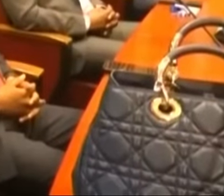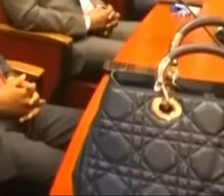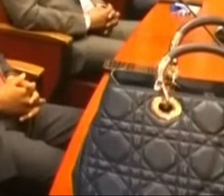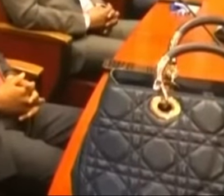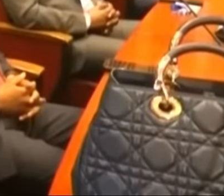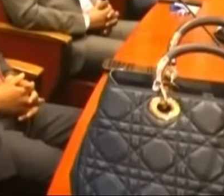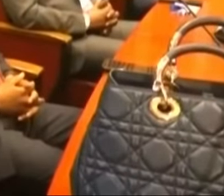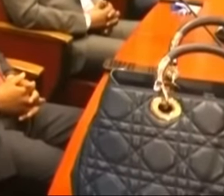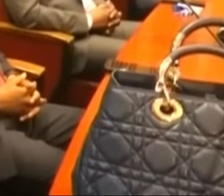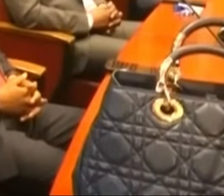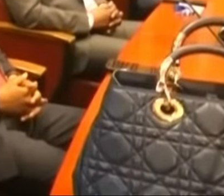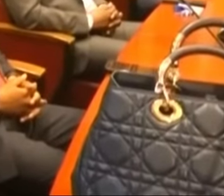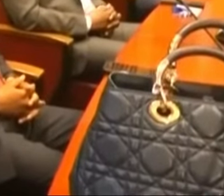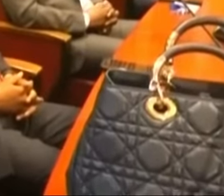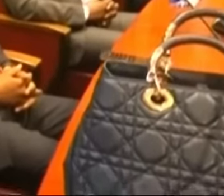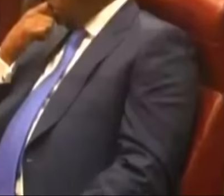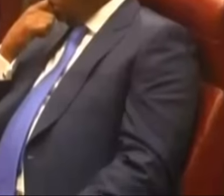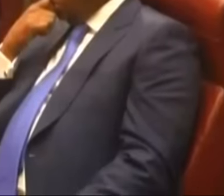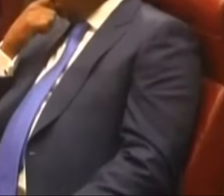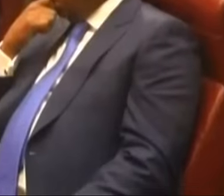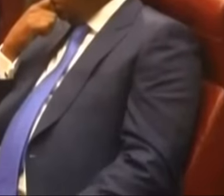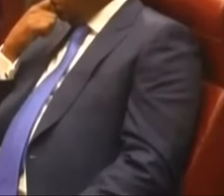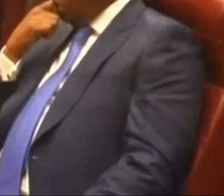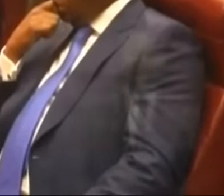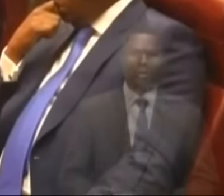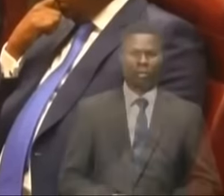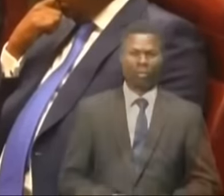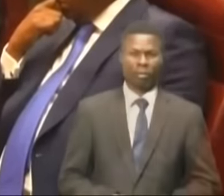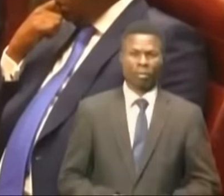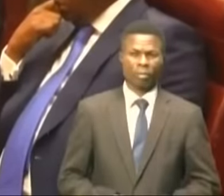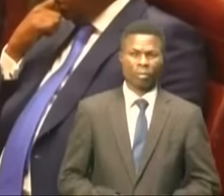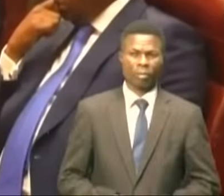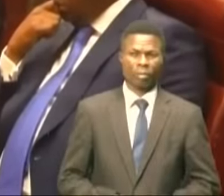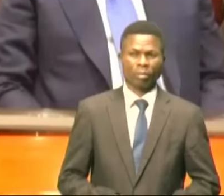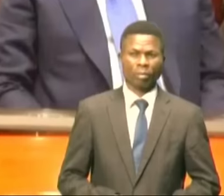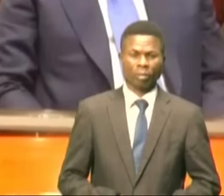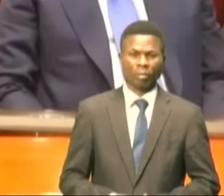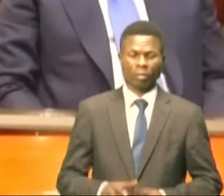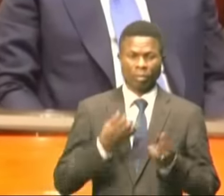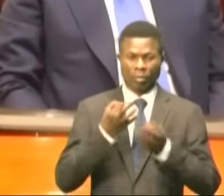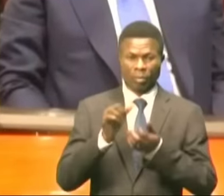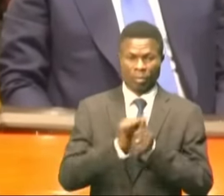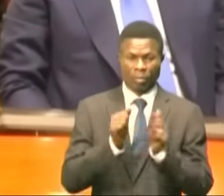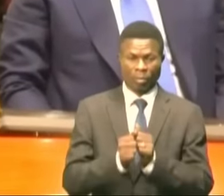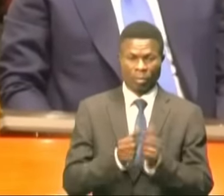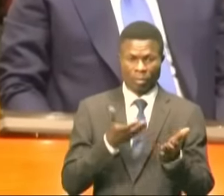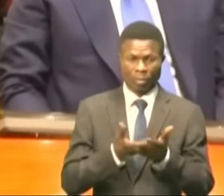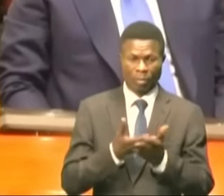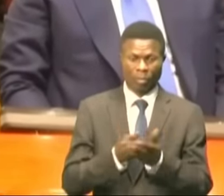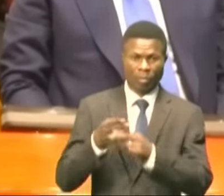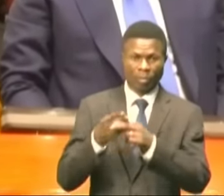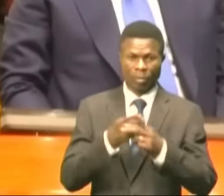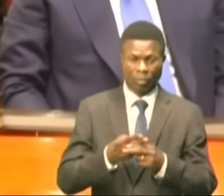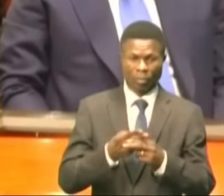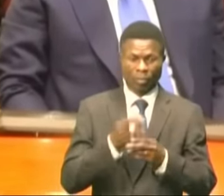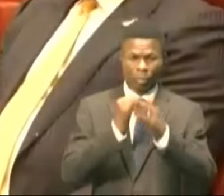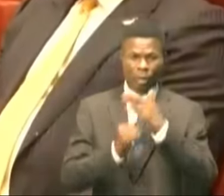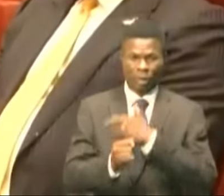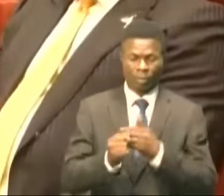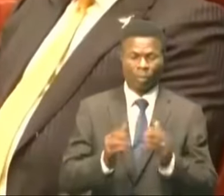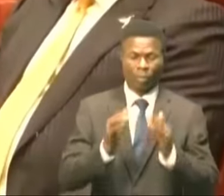l'histoire sénatoriale de notre pays. Il a en outre rappelé aux sénateurs le défi à relever, à savoir la sécurité intérieure,